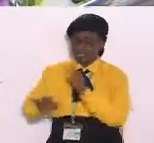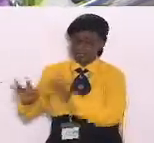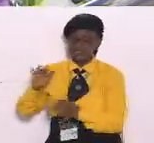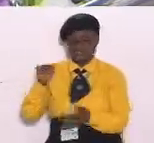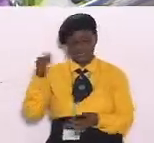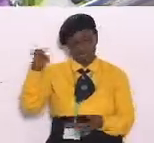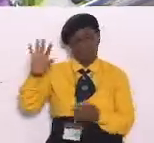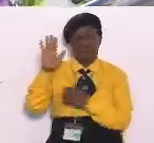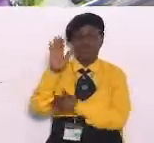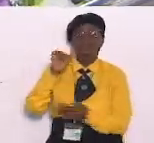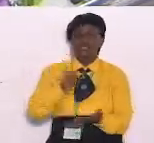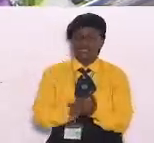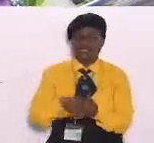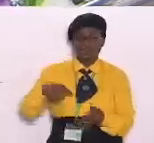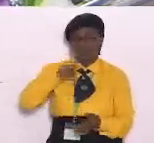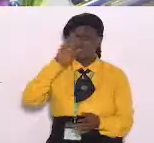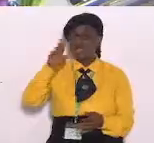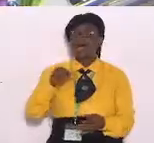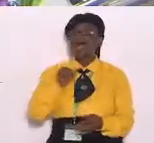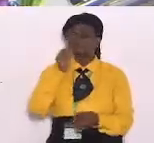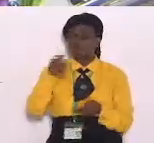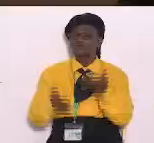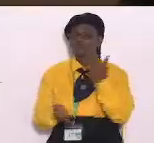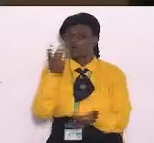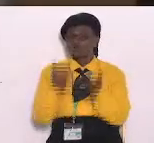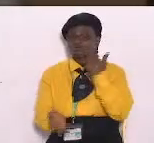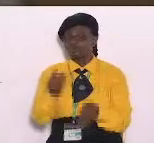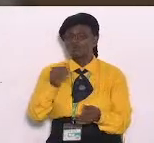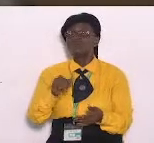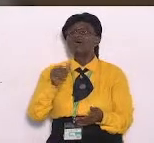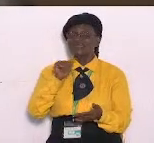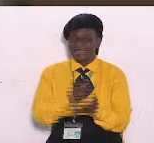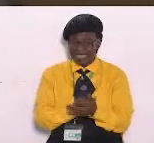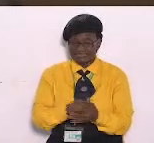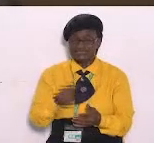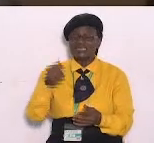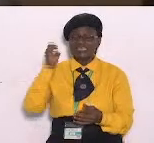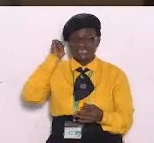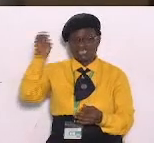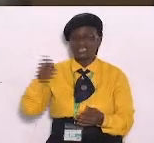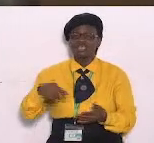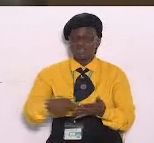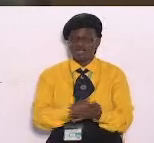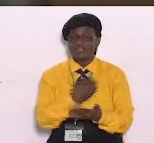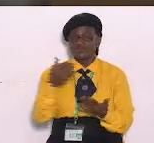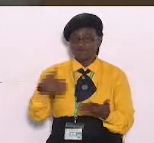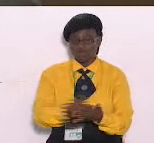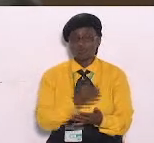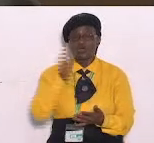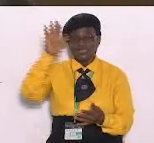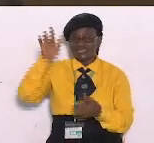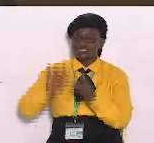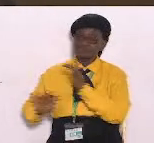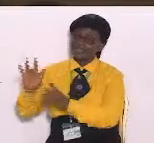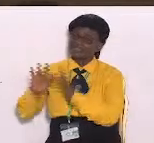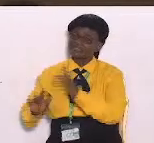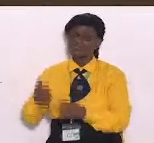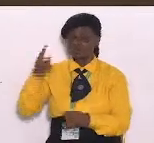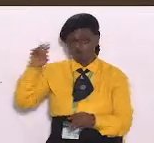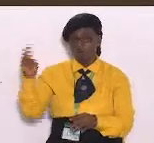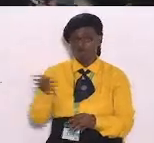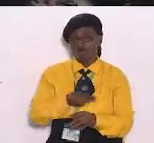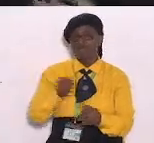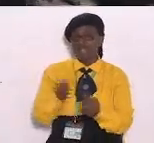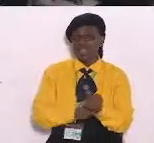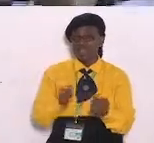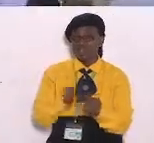pas consomm et nous avions besoin de cette miséricorde là chaque jour